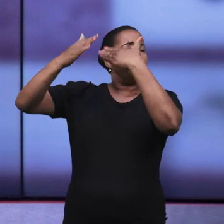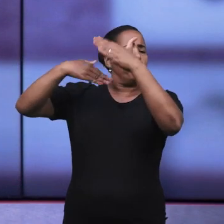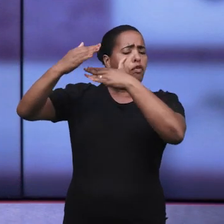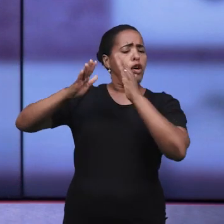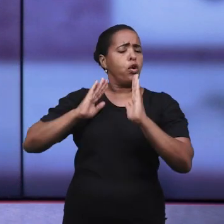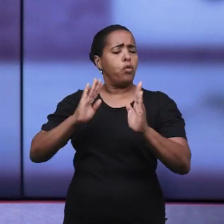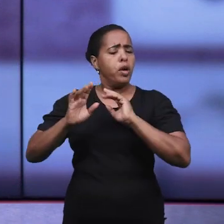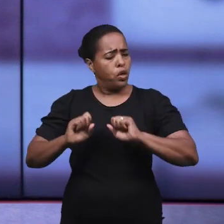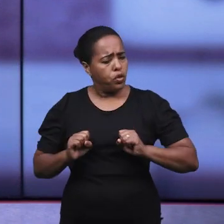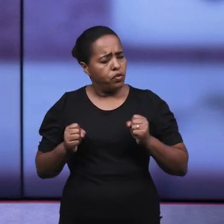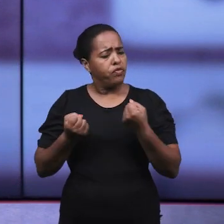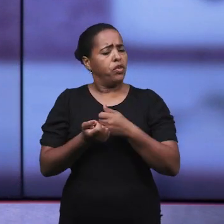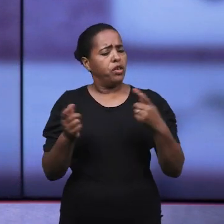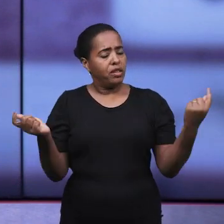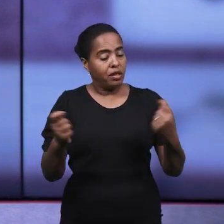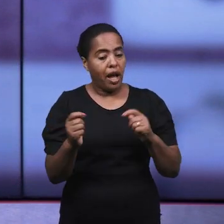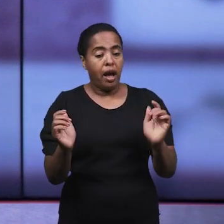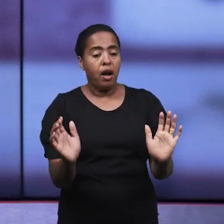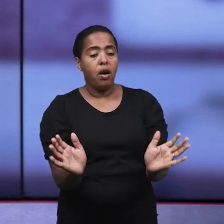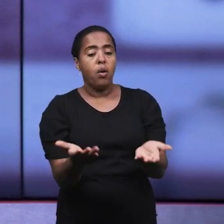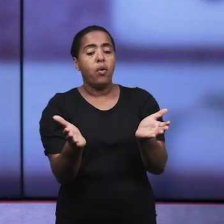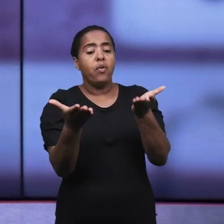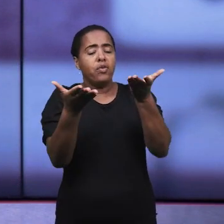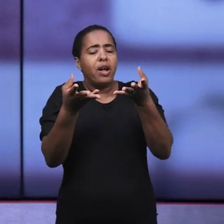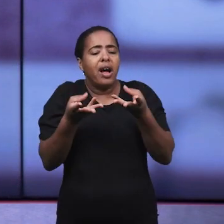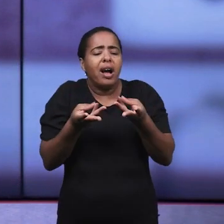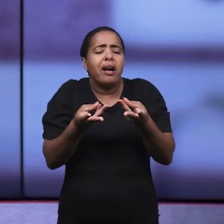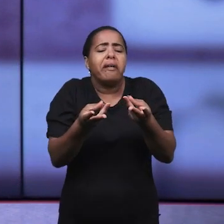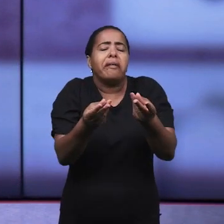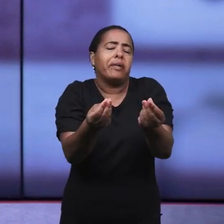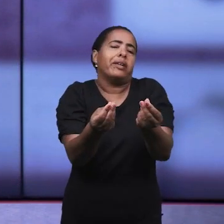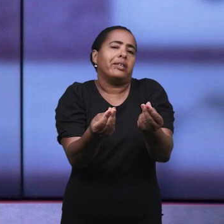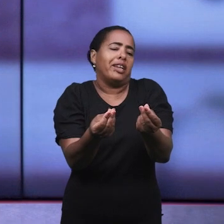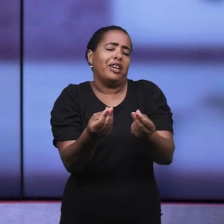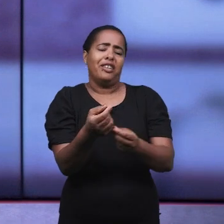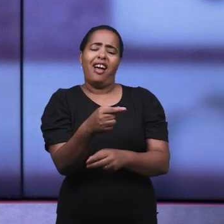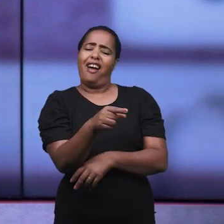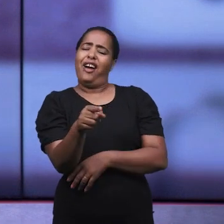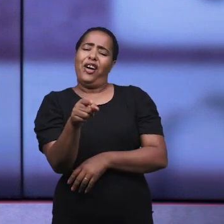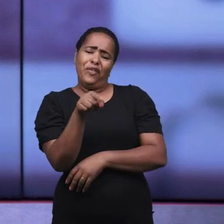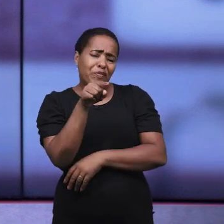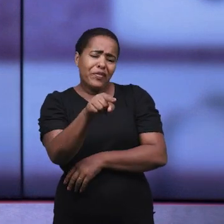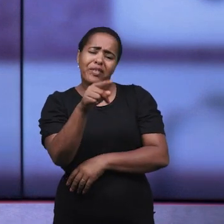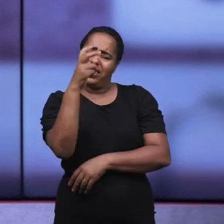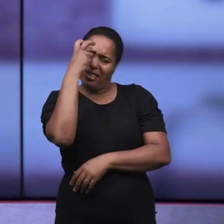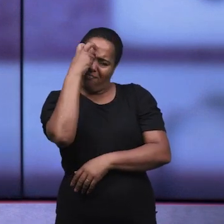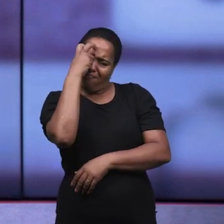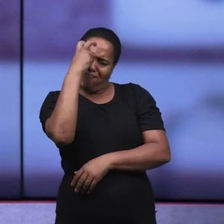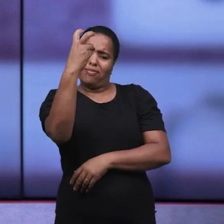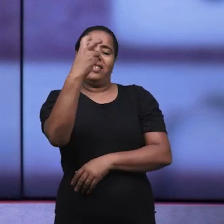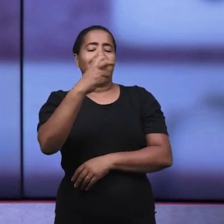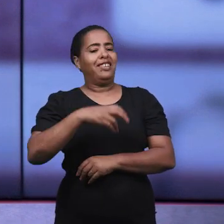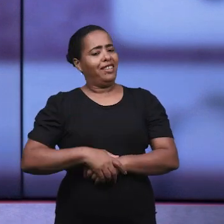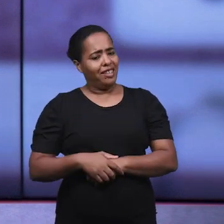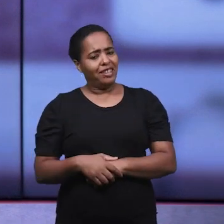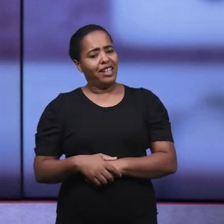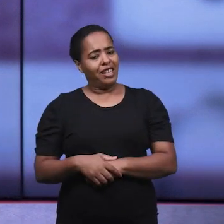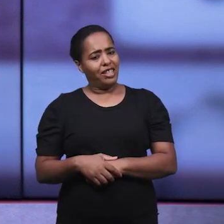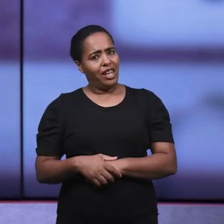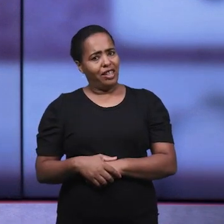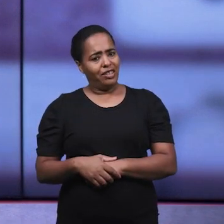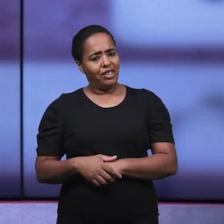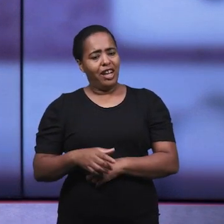de s'améliorer avec le temps et effort. Et donc, l'éloge diriger une qualité, comme tu es intelligent,